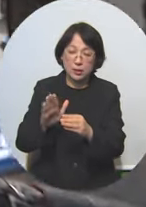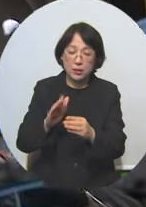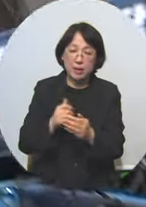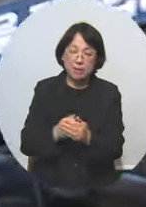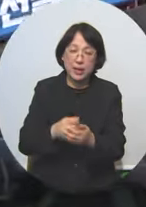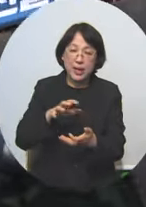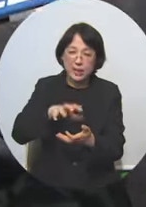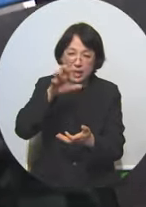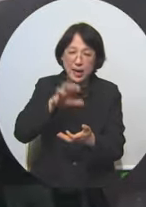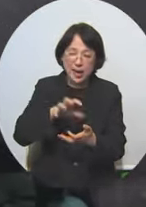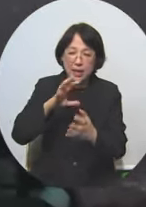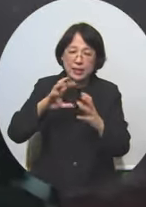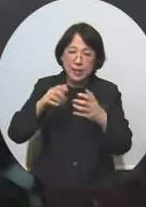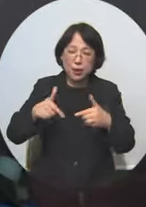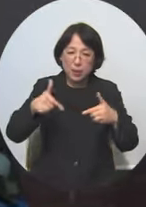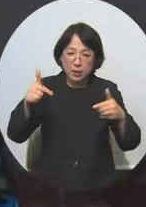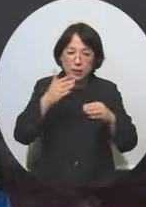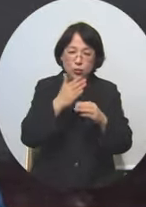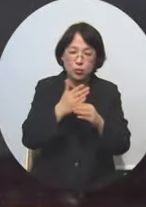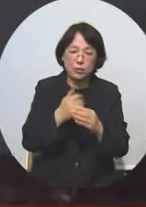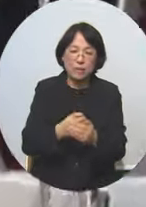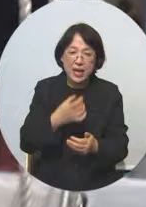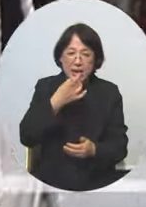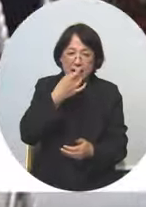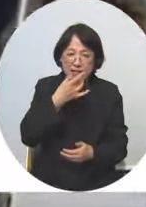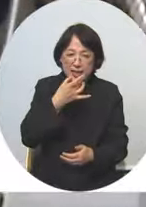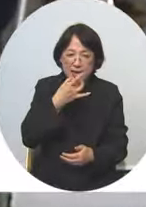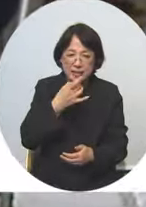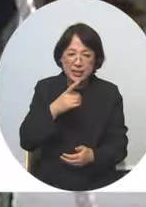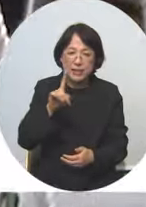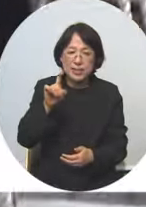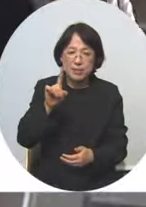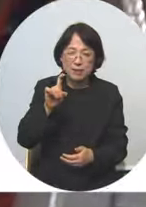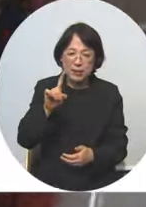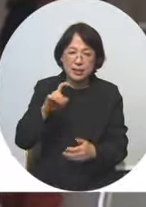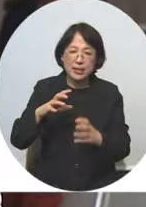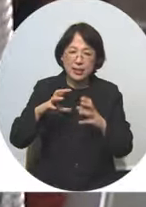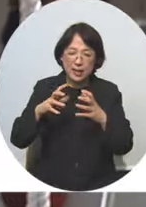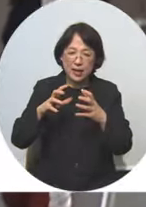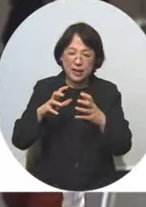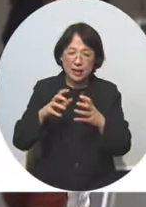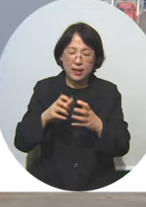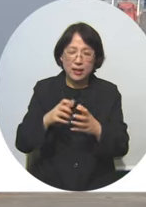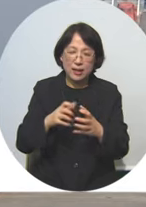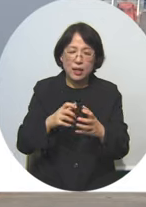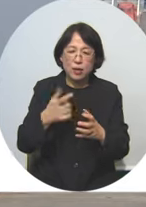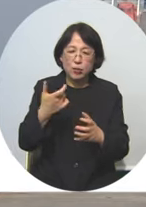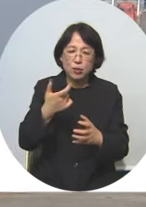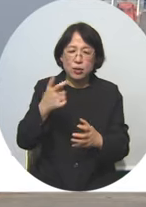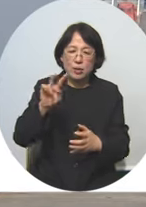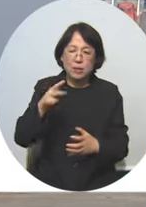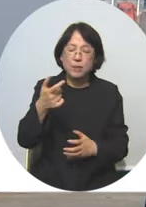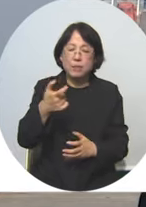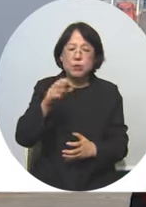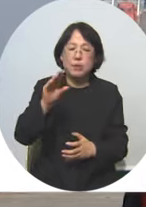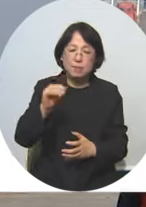겁니다. 쌀 10만 톤은 11개국 260만 명의 기아 인구를 3개월 동안 지원할 수 있는